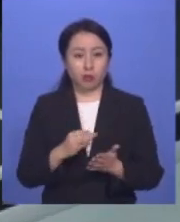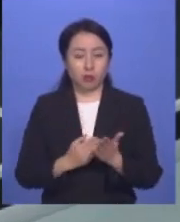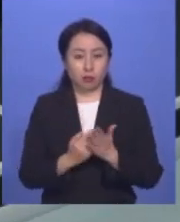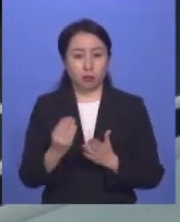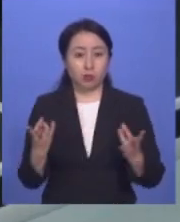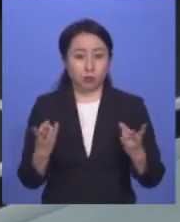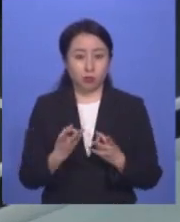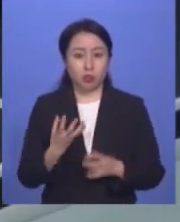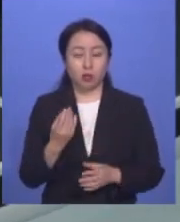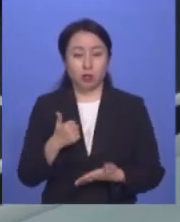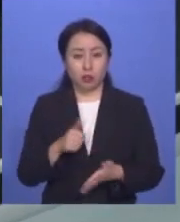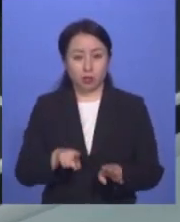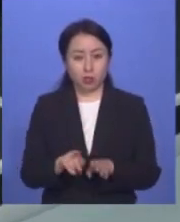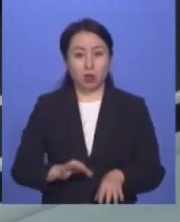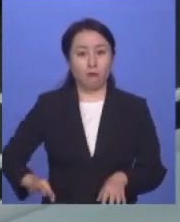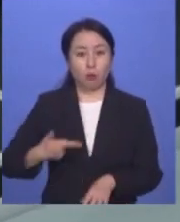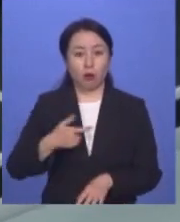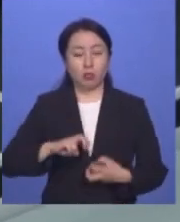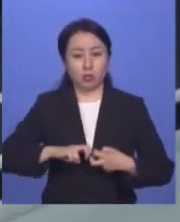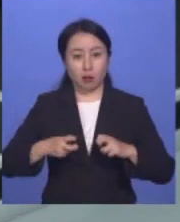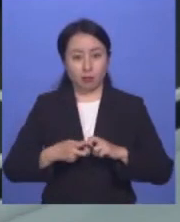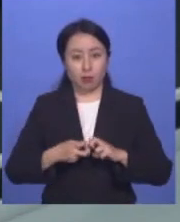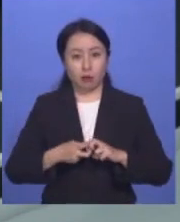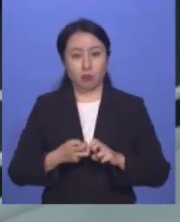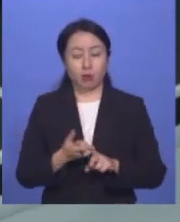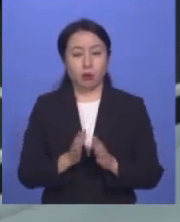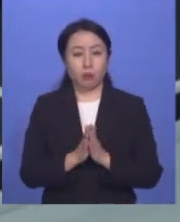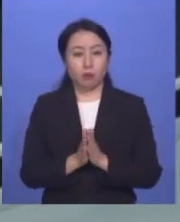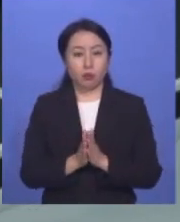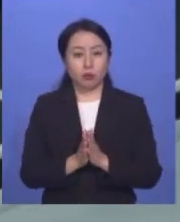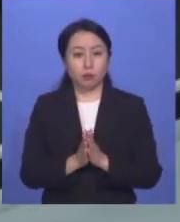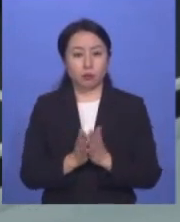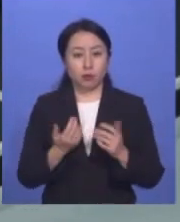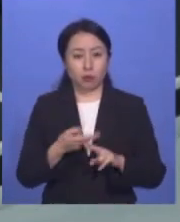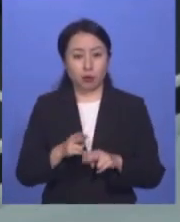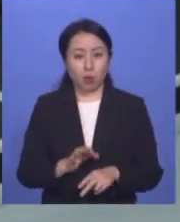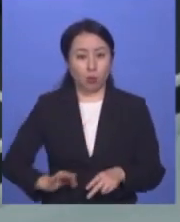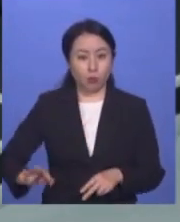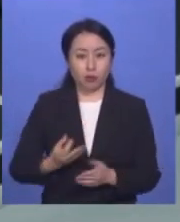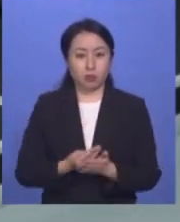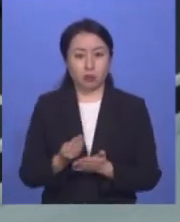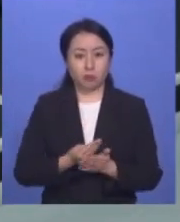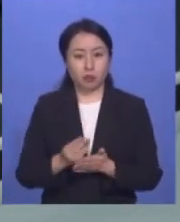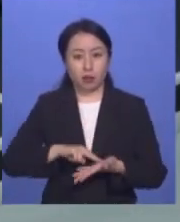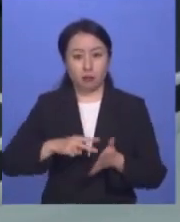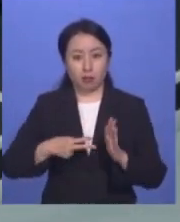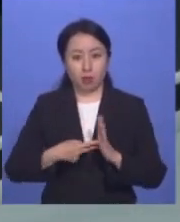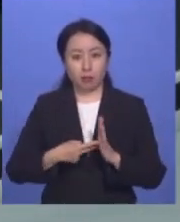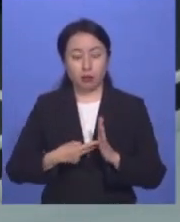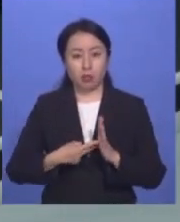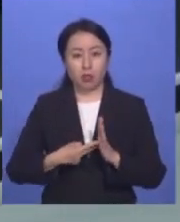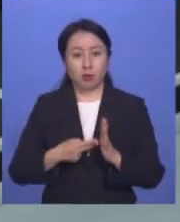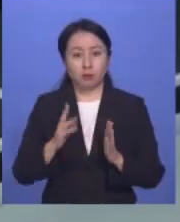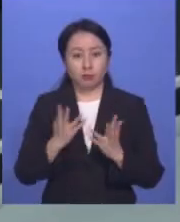керек пе? Тағы облысты газдандыру мәселесі туралы өтінішті де қостаймын. Сонда облыста инвестициялық жоспарларды орындай